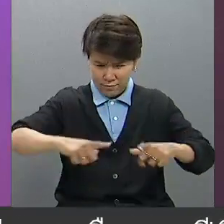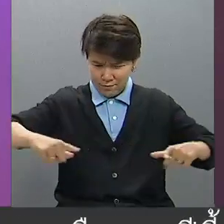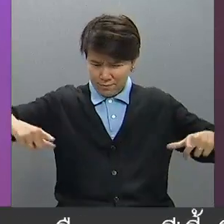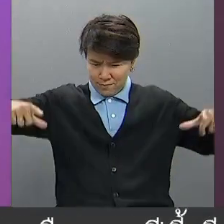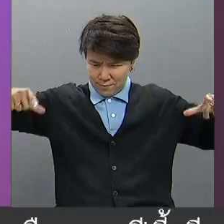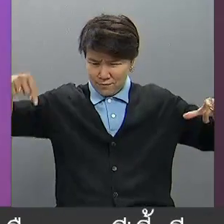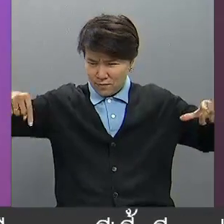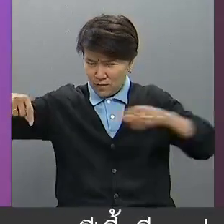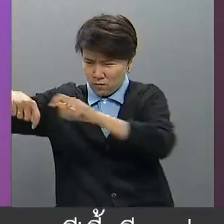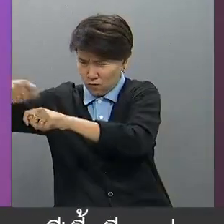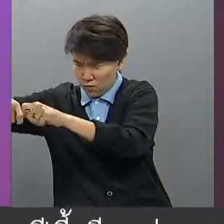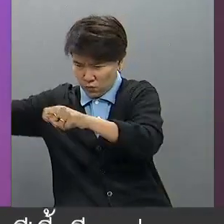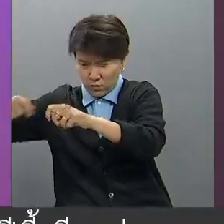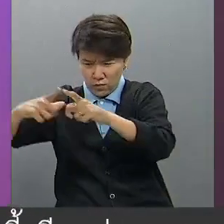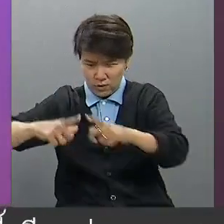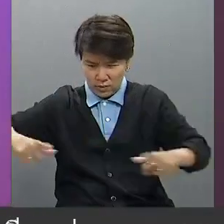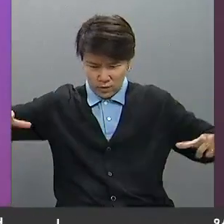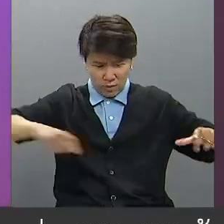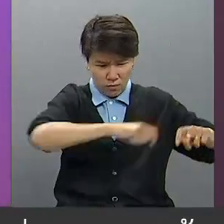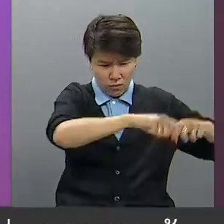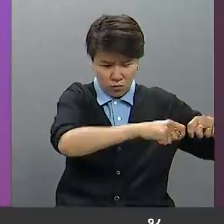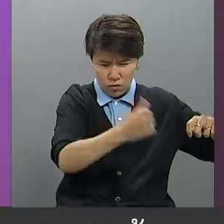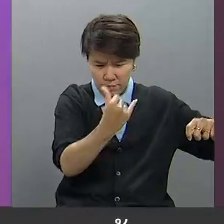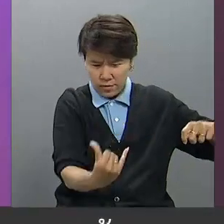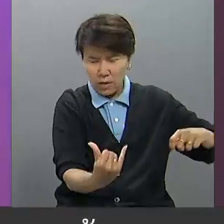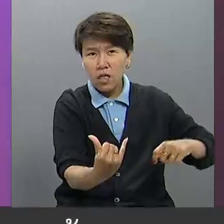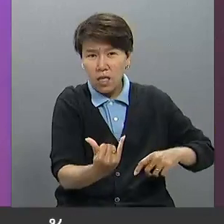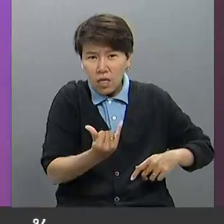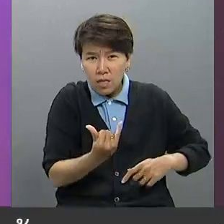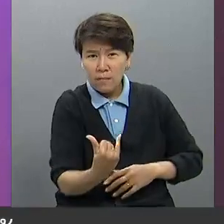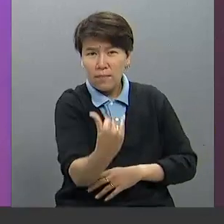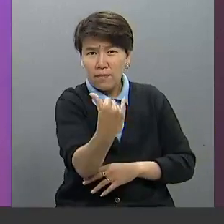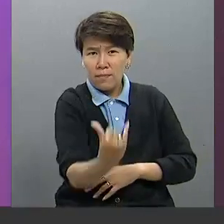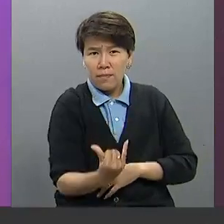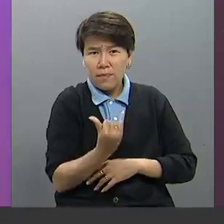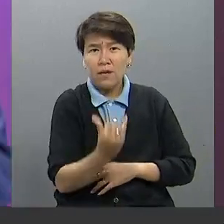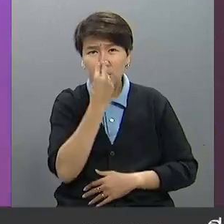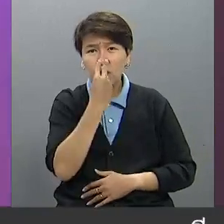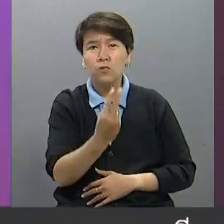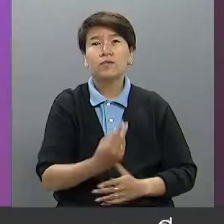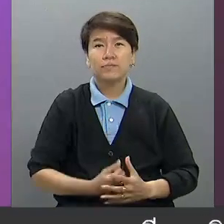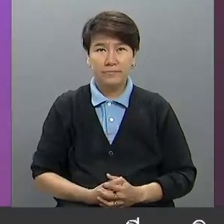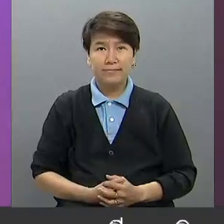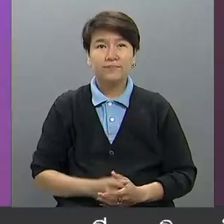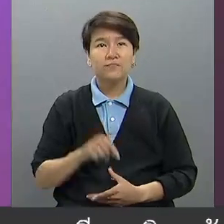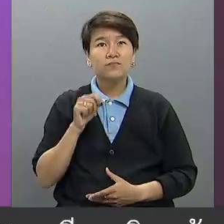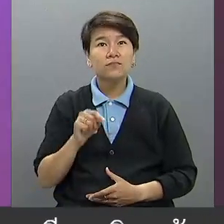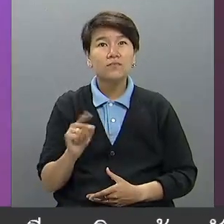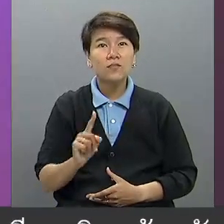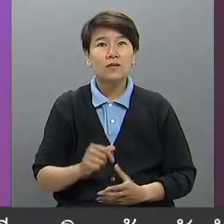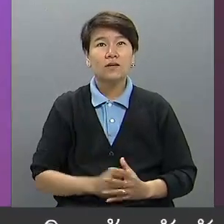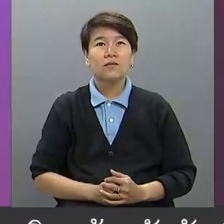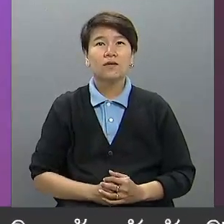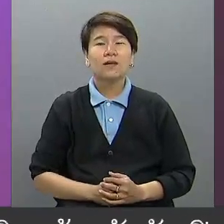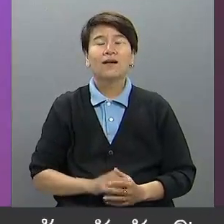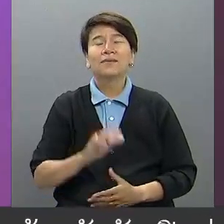นดินหรืออาจจะเคยเห็นว่าปลูกแบบลอยฟ้านะครับแต่ที่นี่ครับที่จังหวัดพิจิตรครับเขาปลูกแตงโมแบบนอนเปล